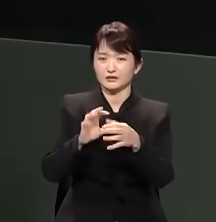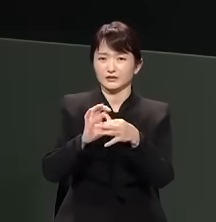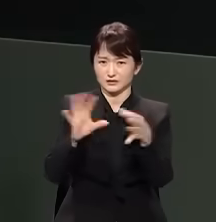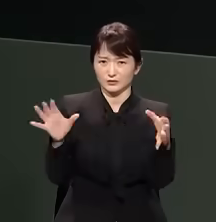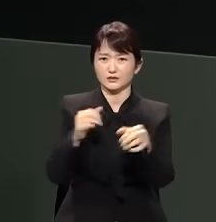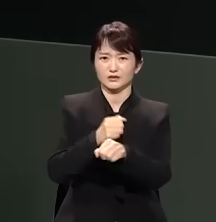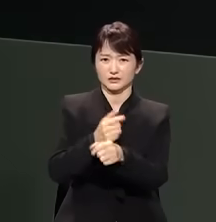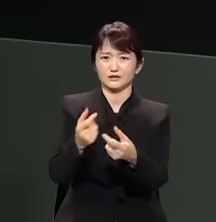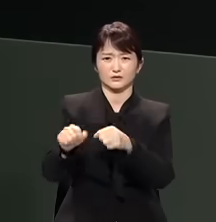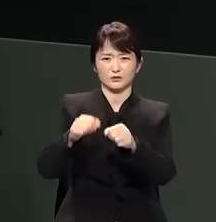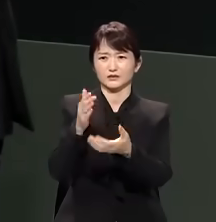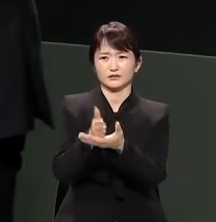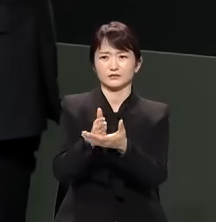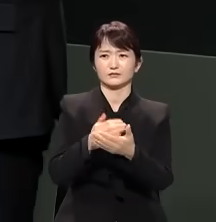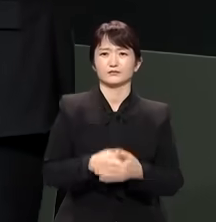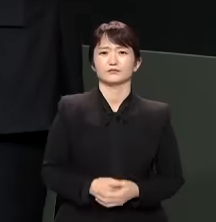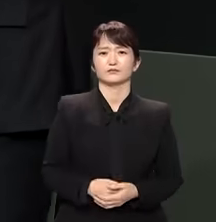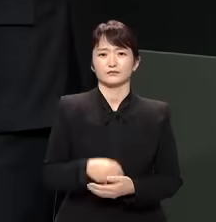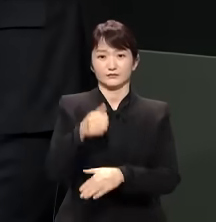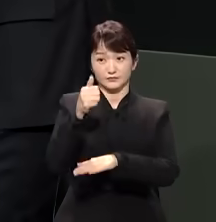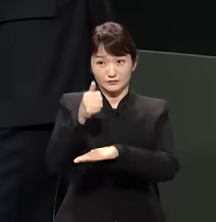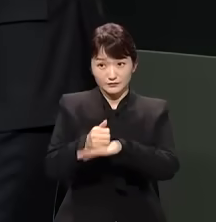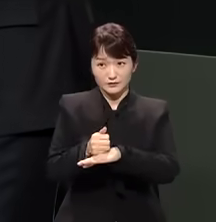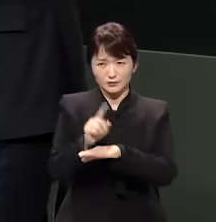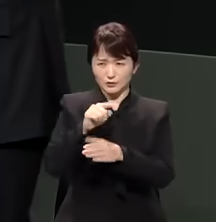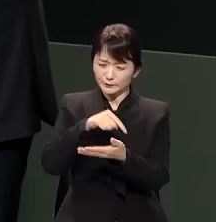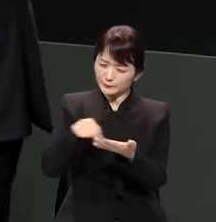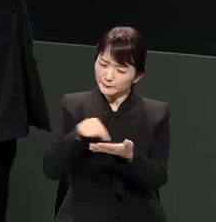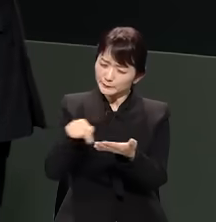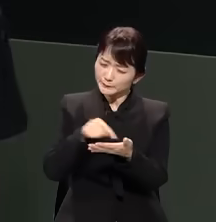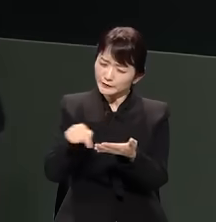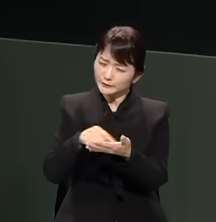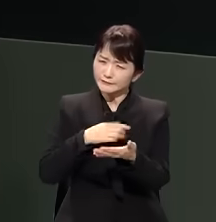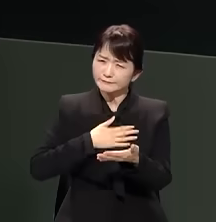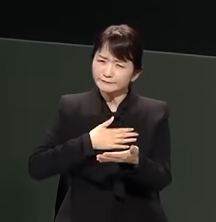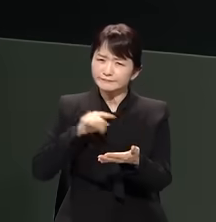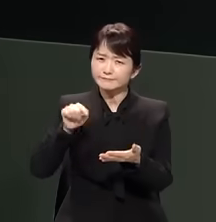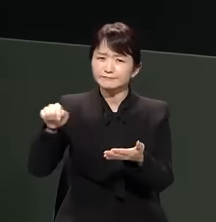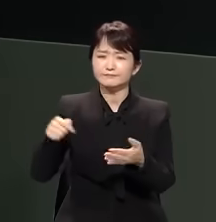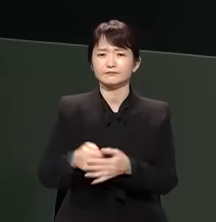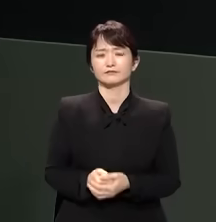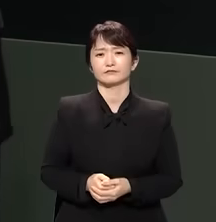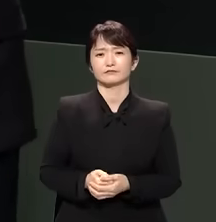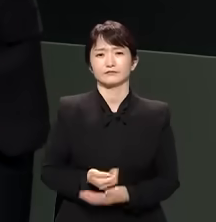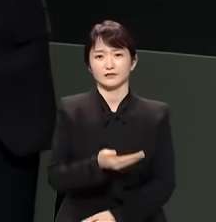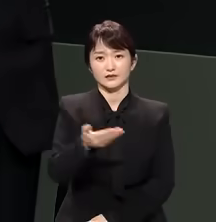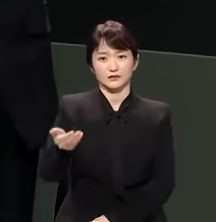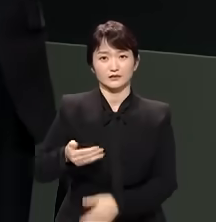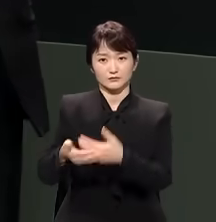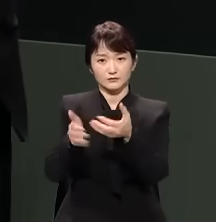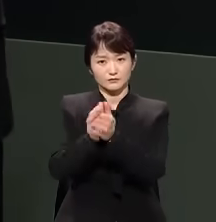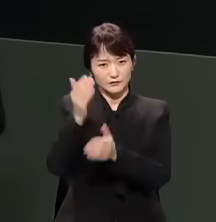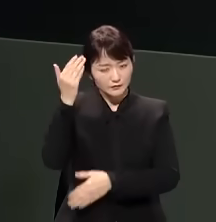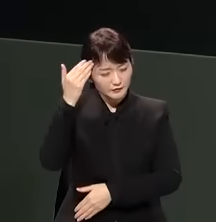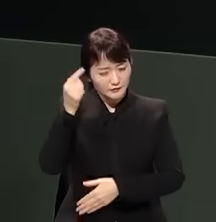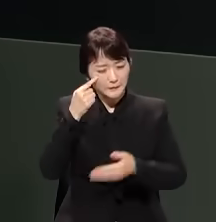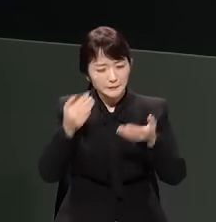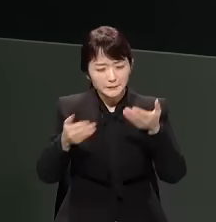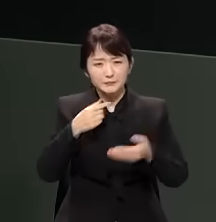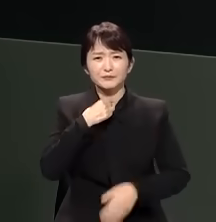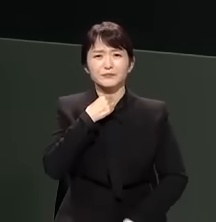가보죠 뭔가 손해보는 기분 점점점 자 사방 가족께서 우리 가족 여러분들의 집단 지성을 판단을